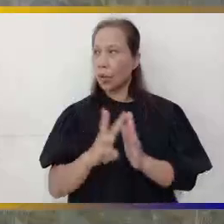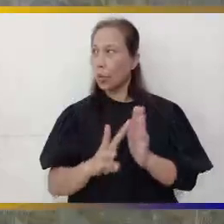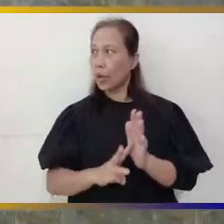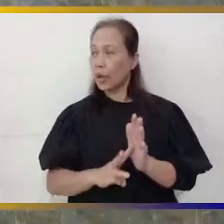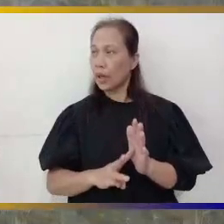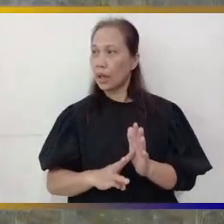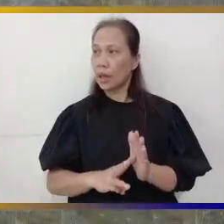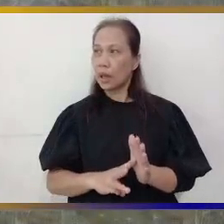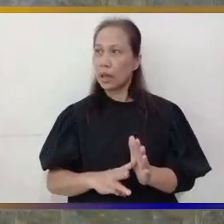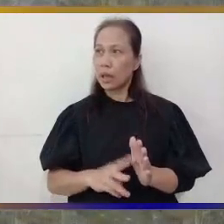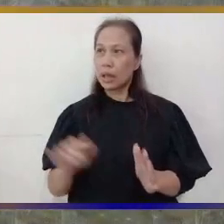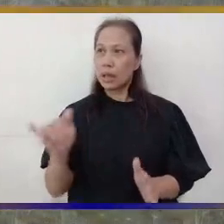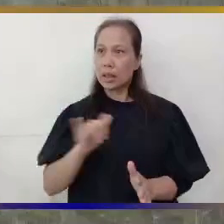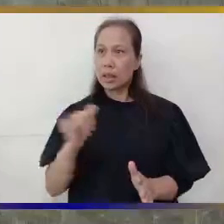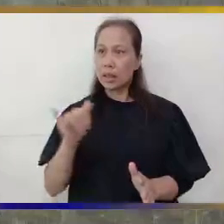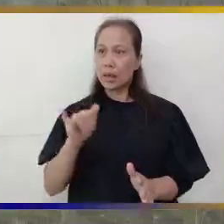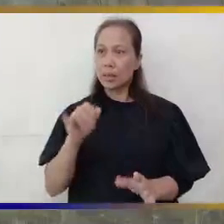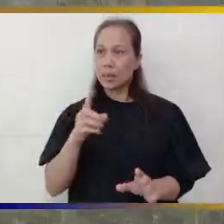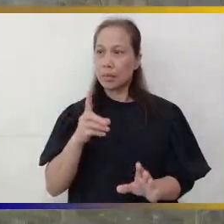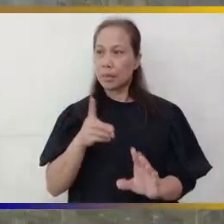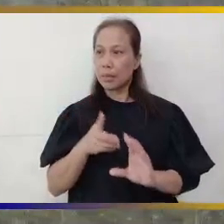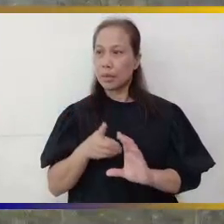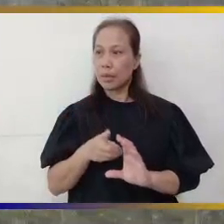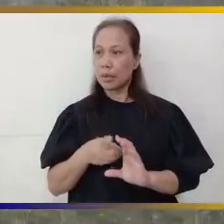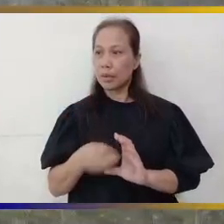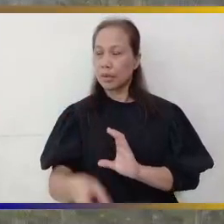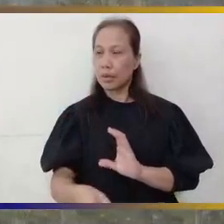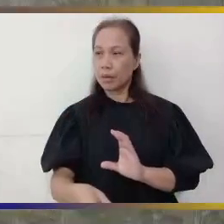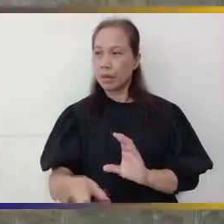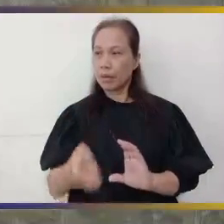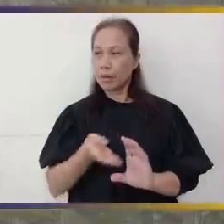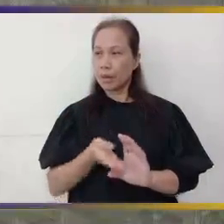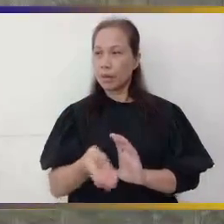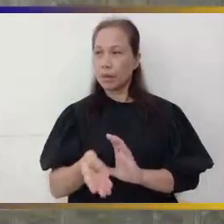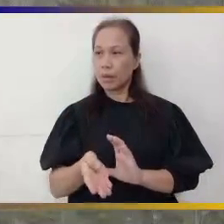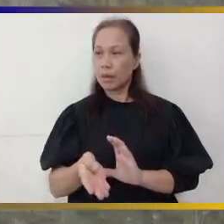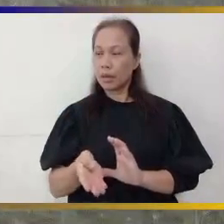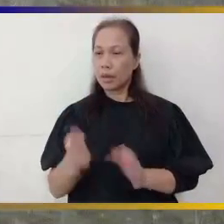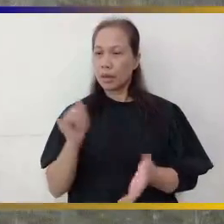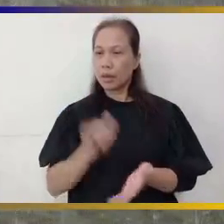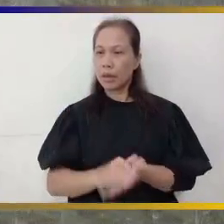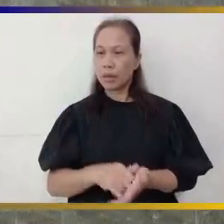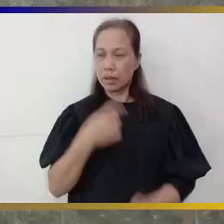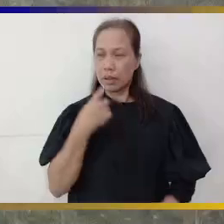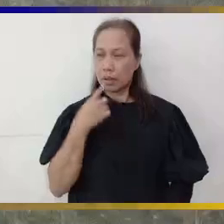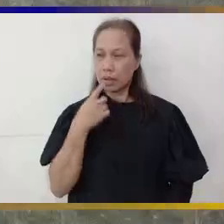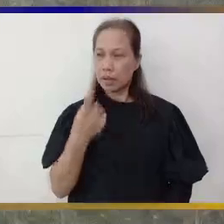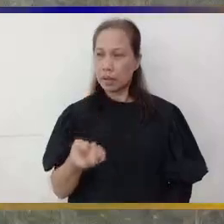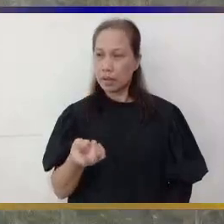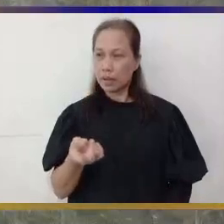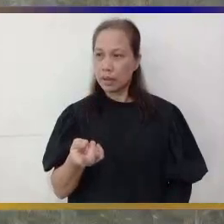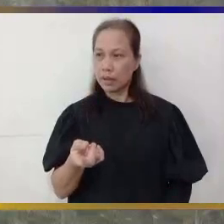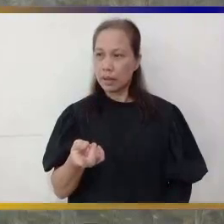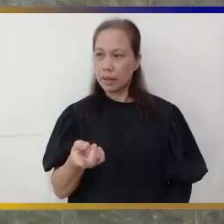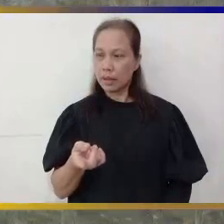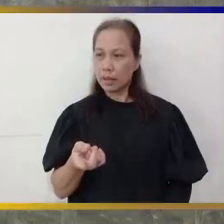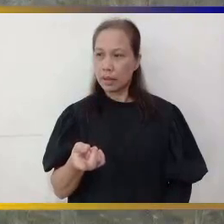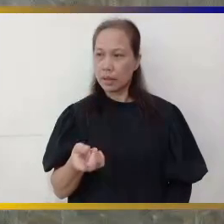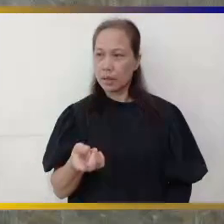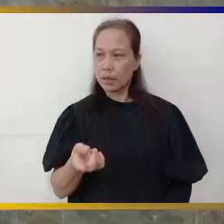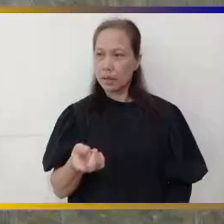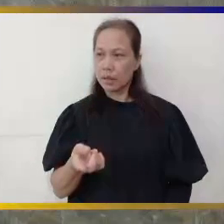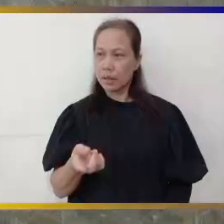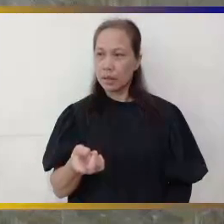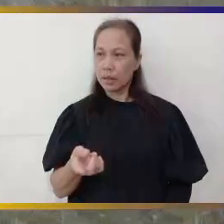bangko okay pag nagdeposit tayo sa bangko boom yun ang magsasabi or may yun ang credit natin